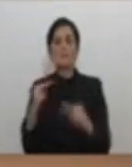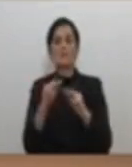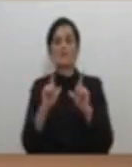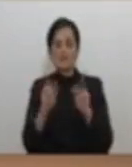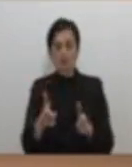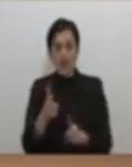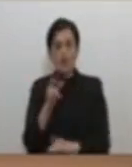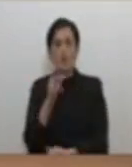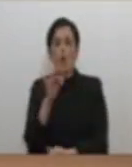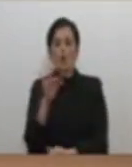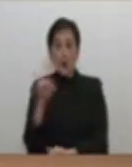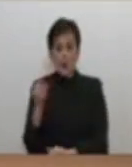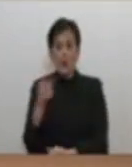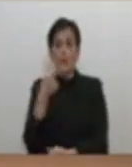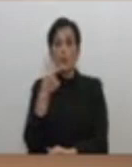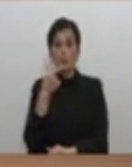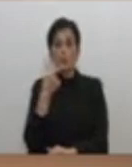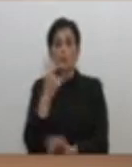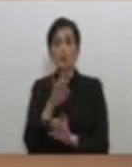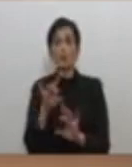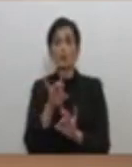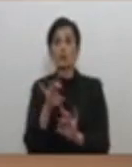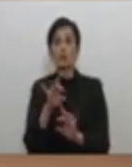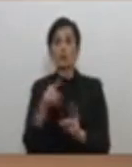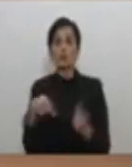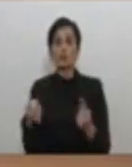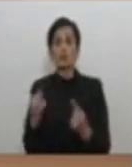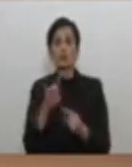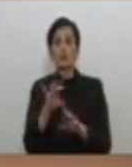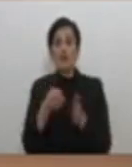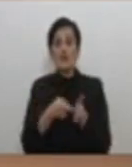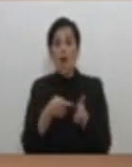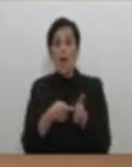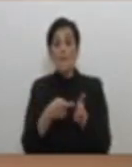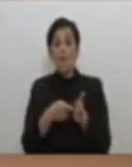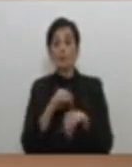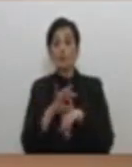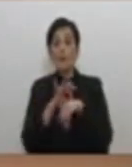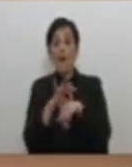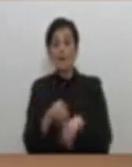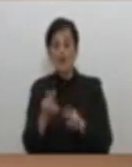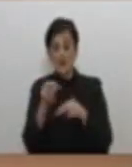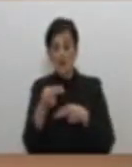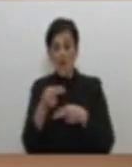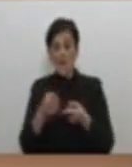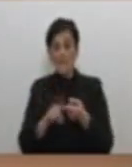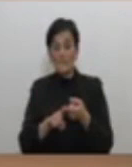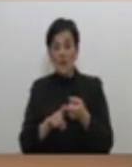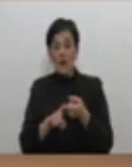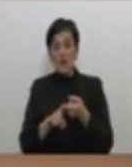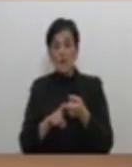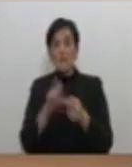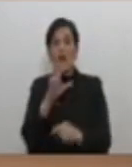ბათუ ქუთელიამ, მათ ეს უთხრეს Human Rights Watch, რომელიც გამოძიებას ატარებდა ამ თემაზე. მათ და